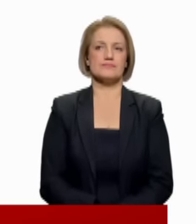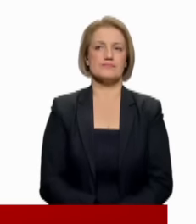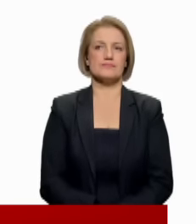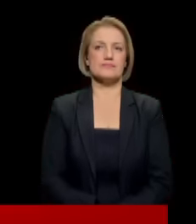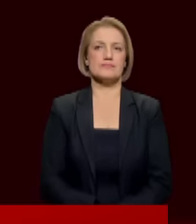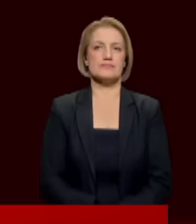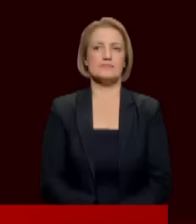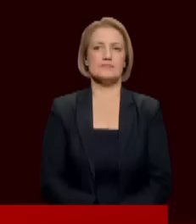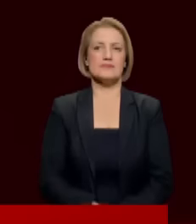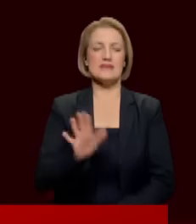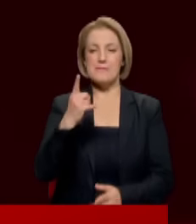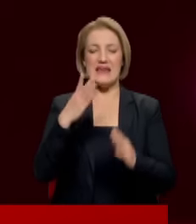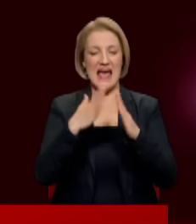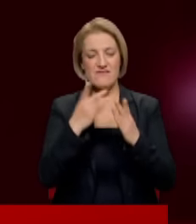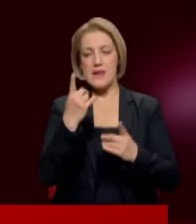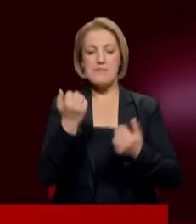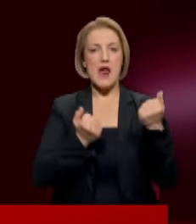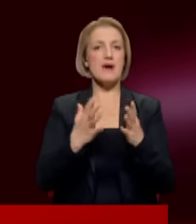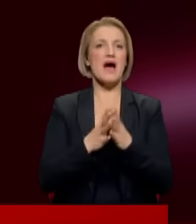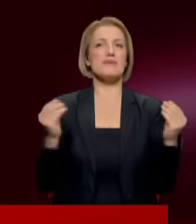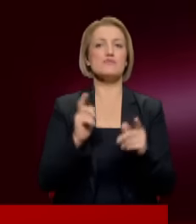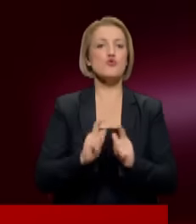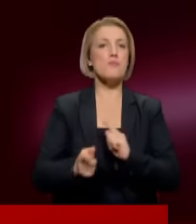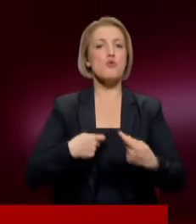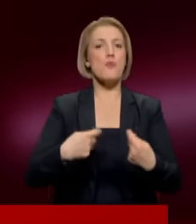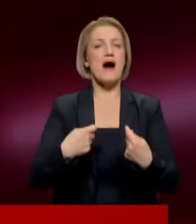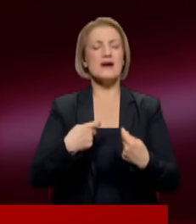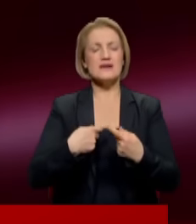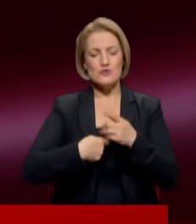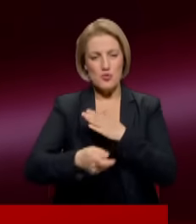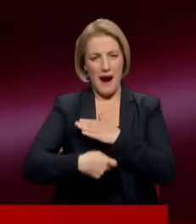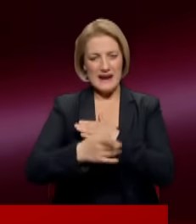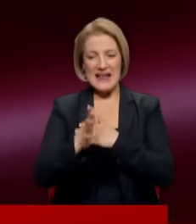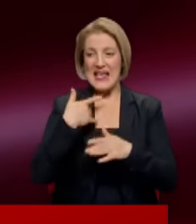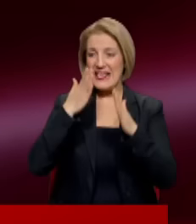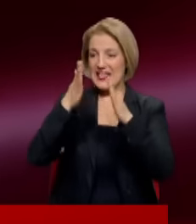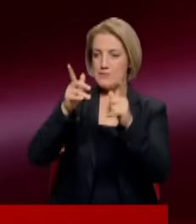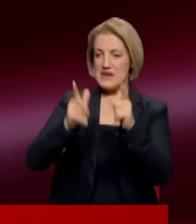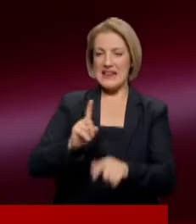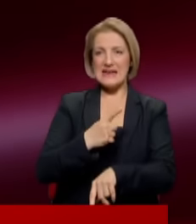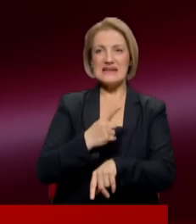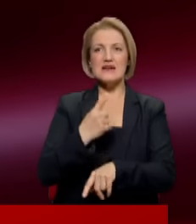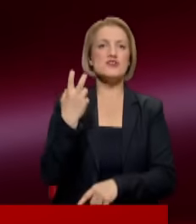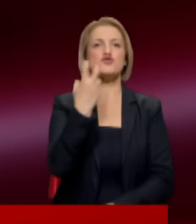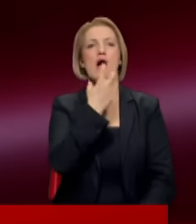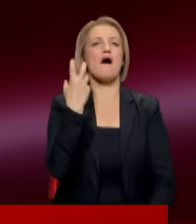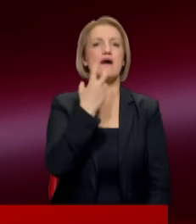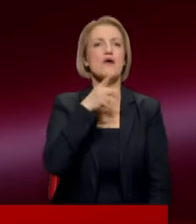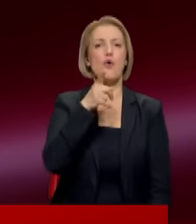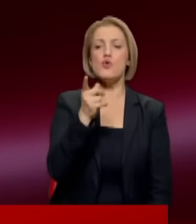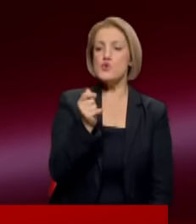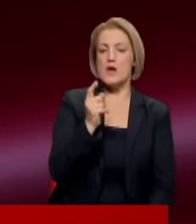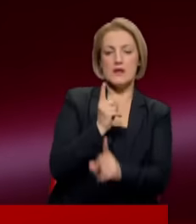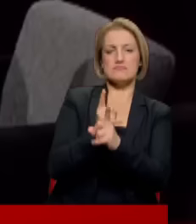kazanılmaz ne bir ev ne bir araba kaybettim Kumarda sadece gittiğim yerde sahneye çıkardım onun